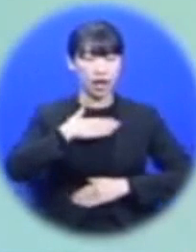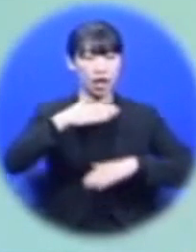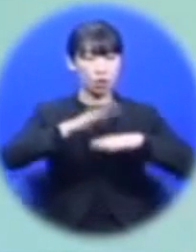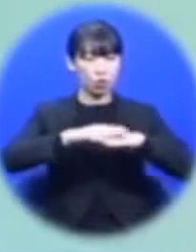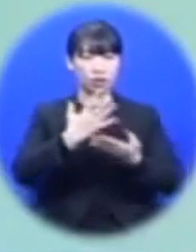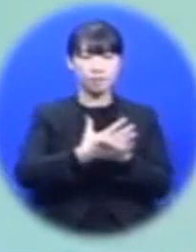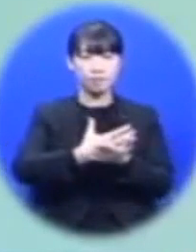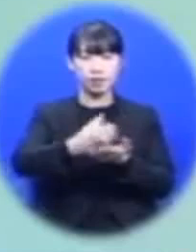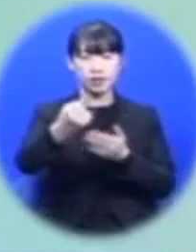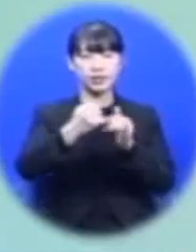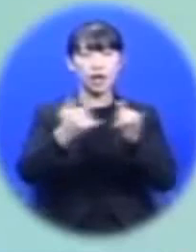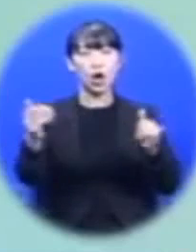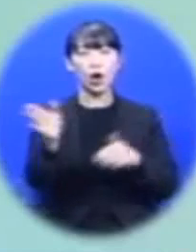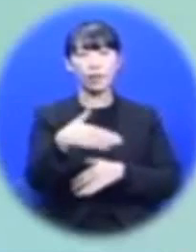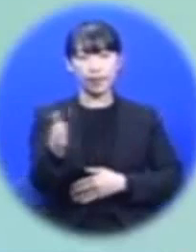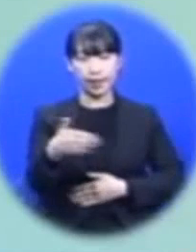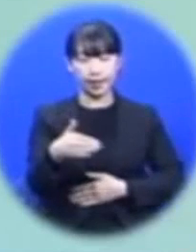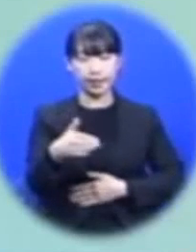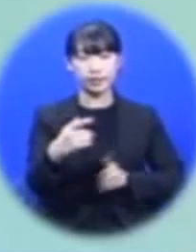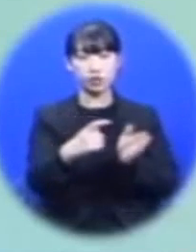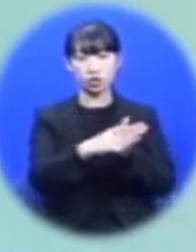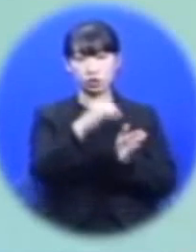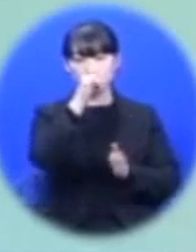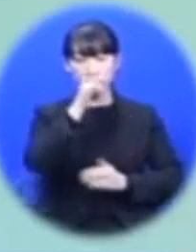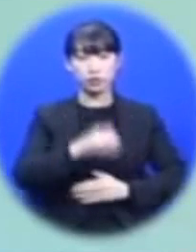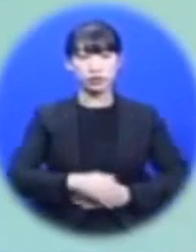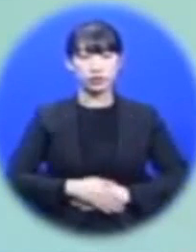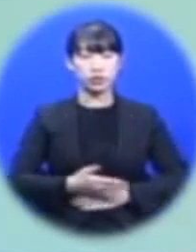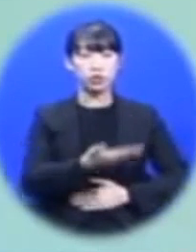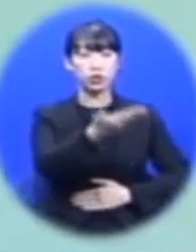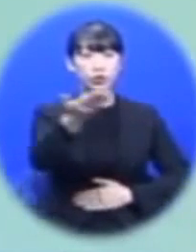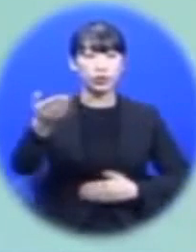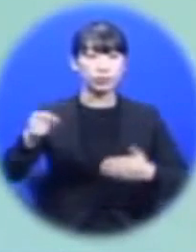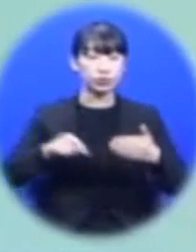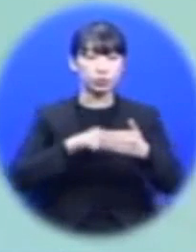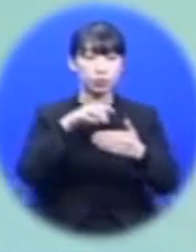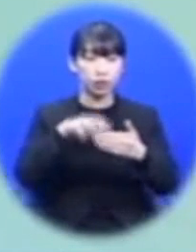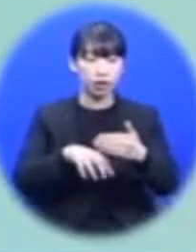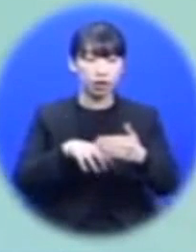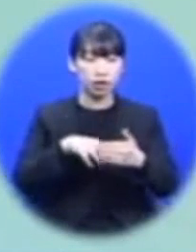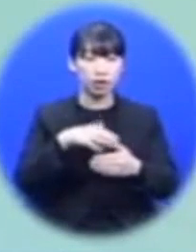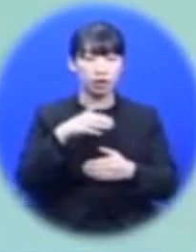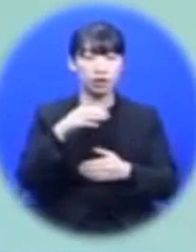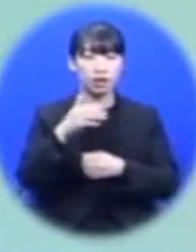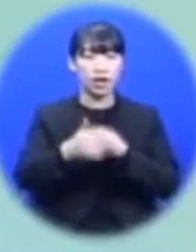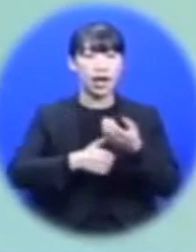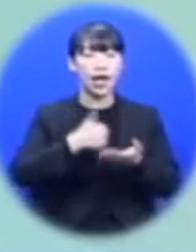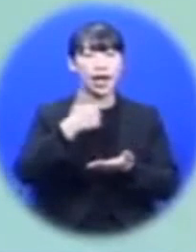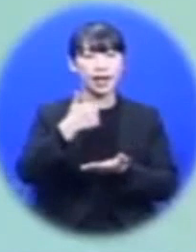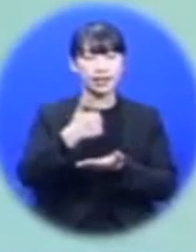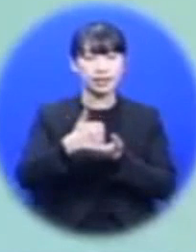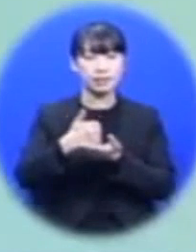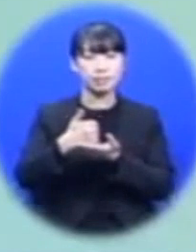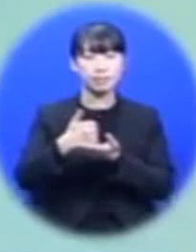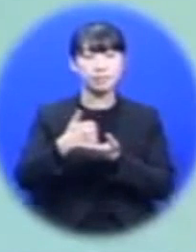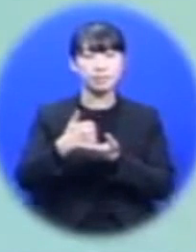자가 없느니라 여러분 여러분 속에 주님이 여러분에게 말씀하시는 증언이 있는 사람은